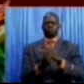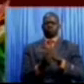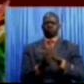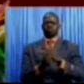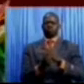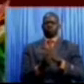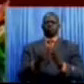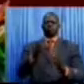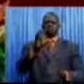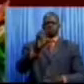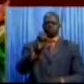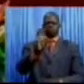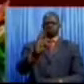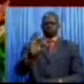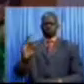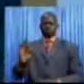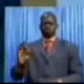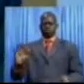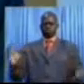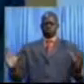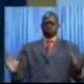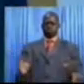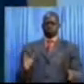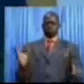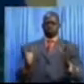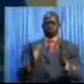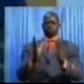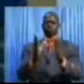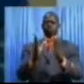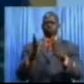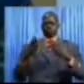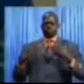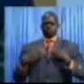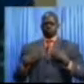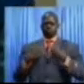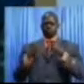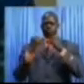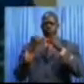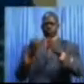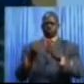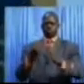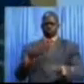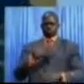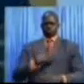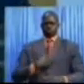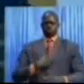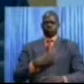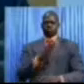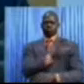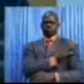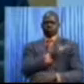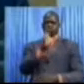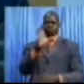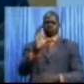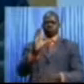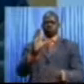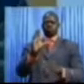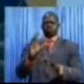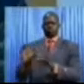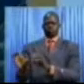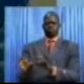Le Burkina Faso salue ses immenses performances et souhaite la consolidation des acquis